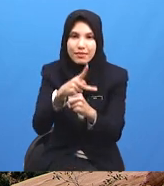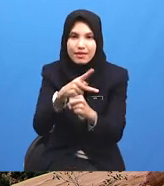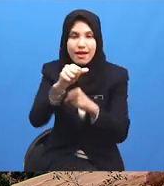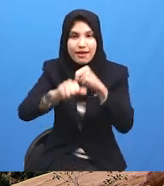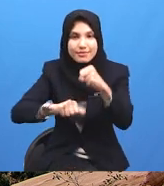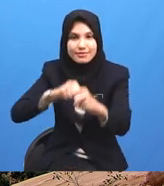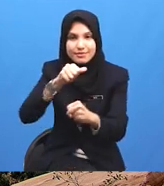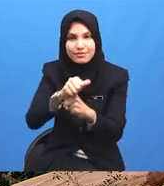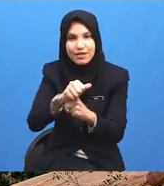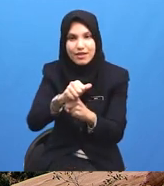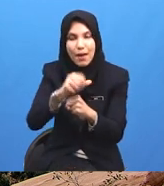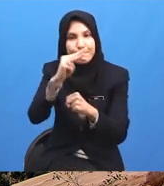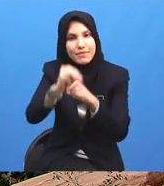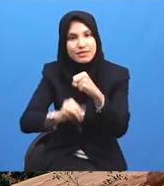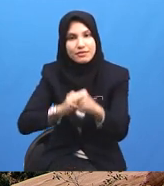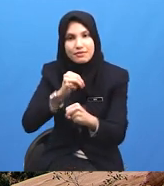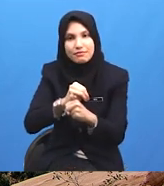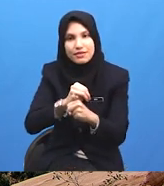asteroid, meteoroid,